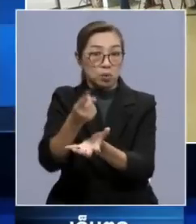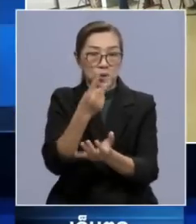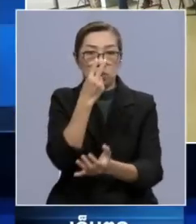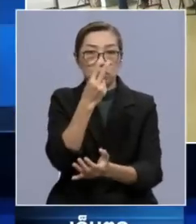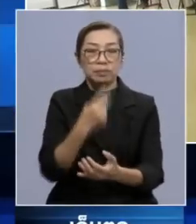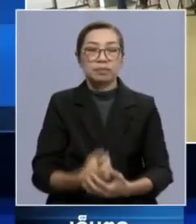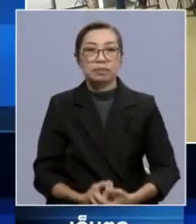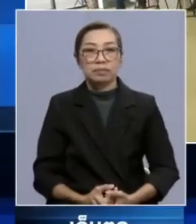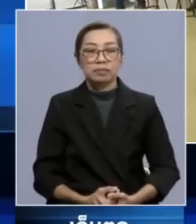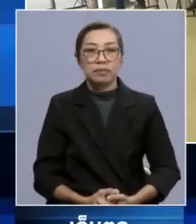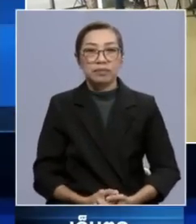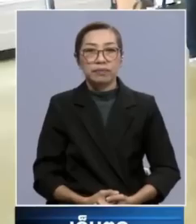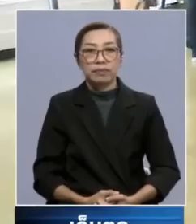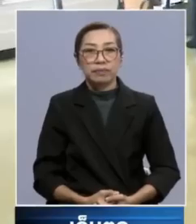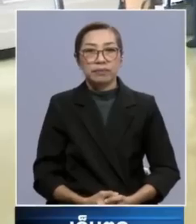ครับ